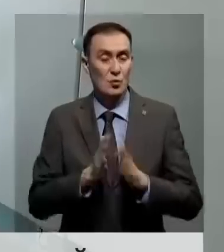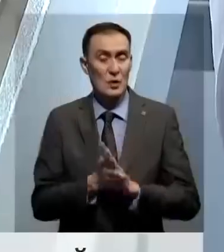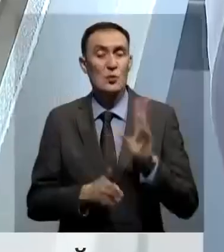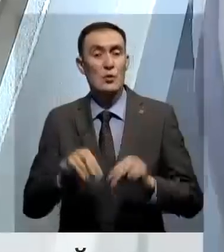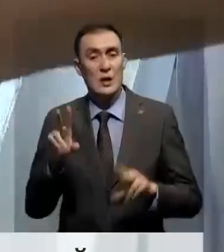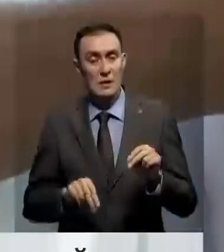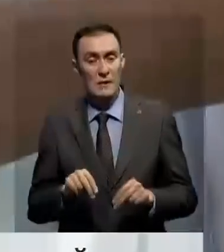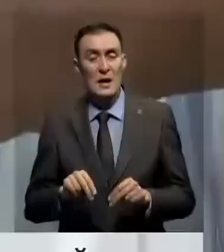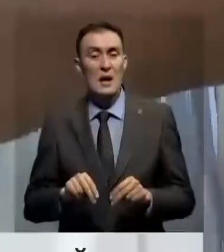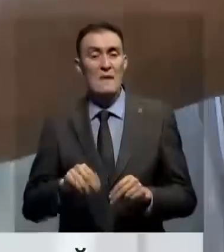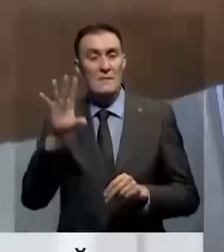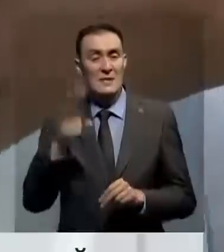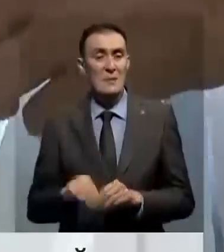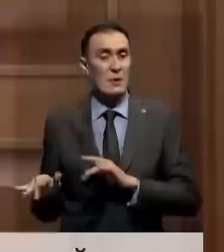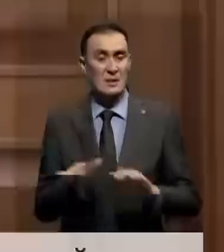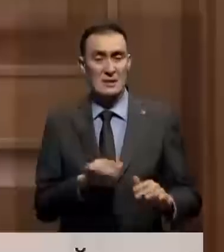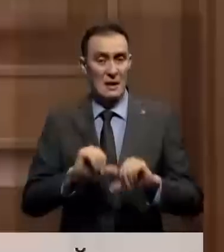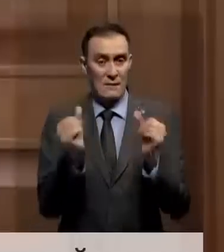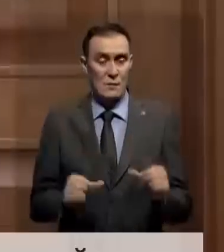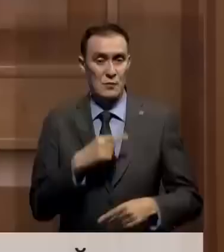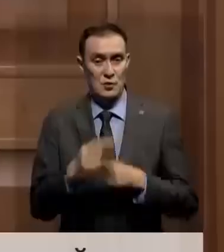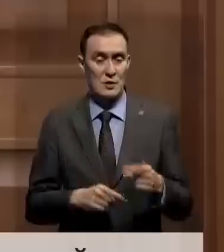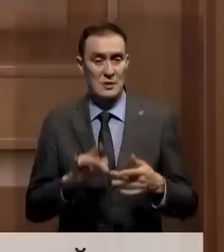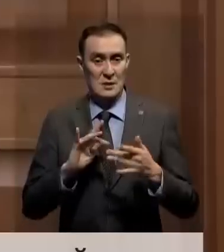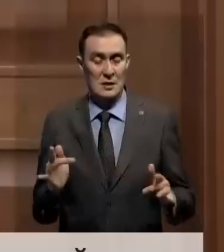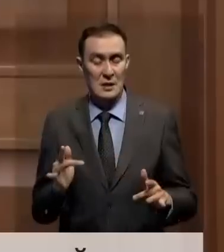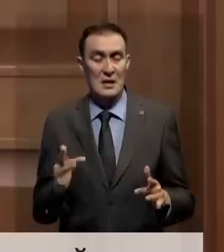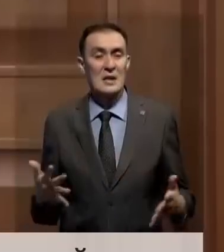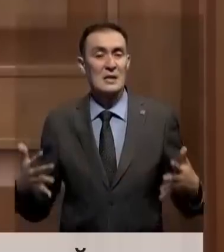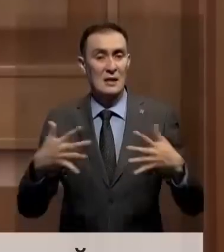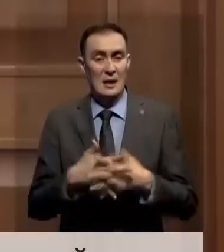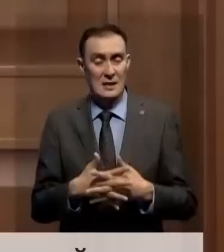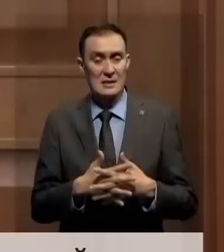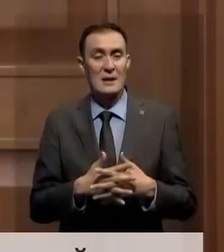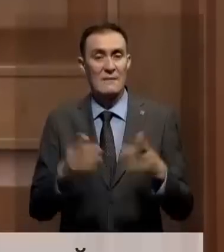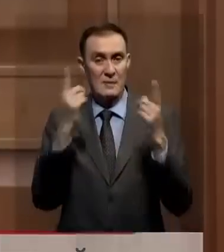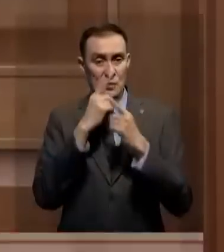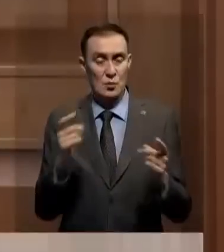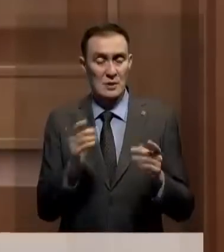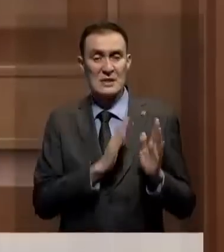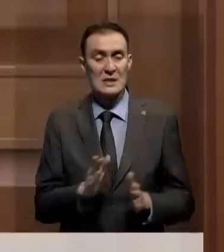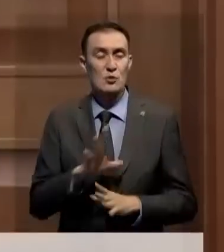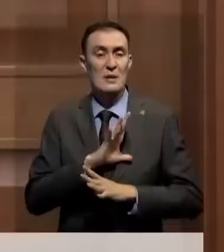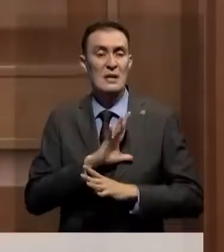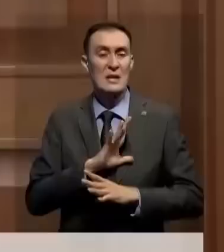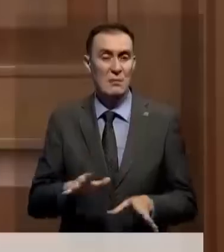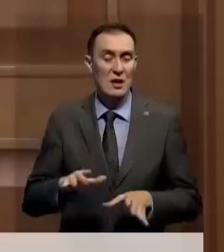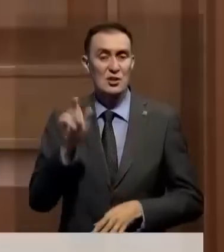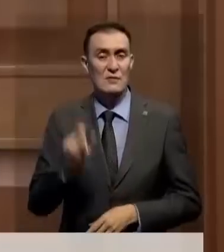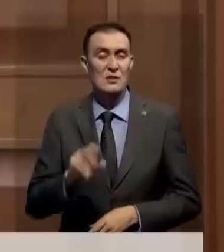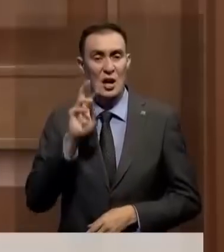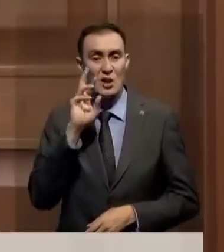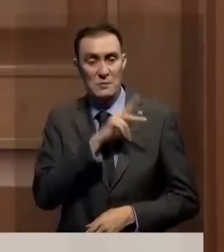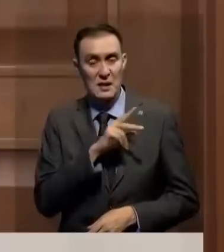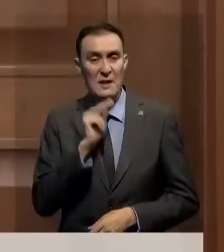надеются, оцифровав все процессы. Цифровизация, интеграция всех информационных систем, чтобы исключить максимальный человеческий фактор.